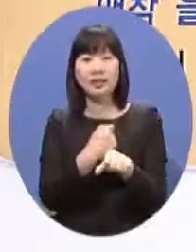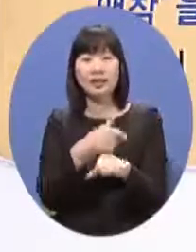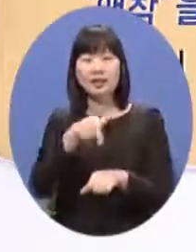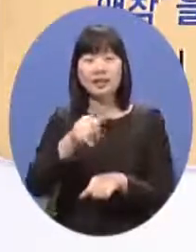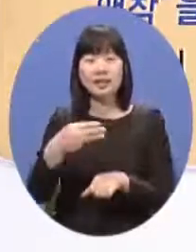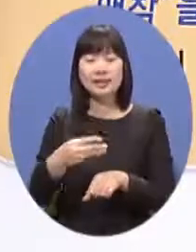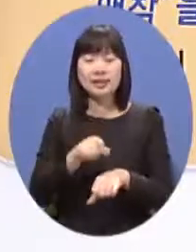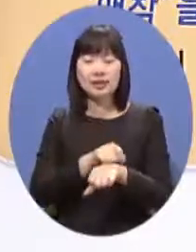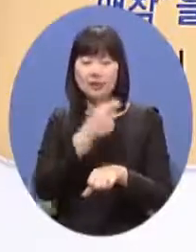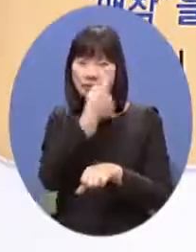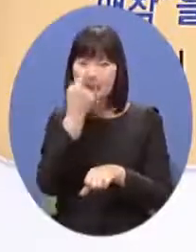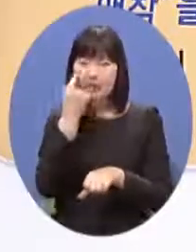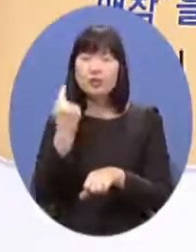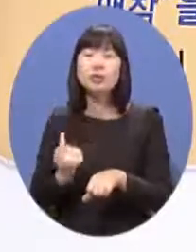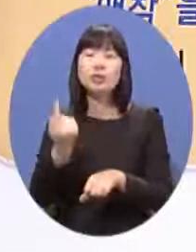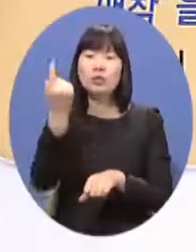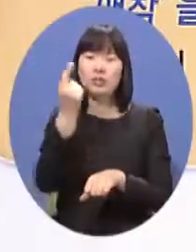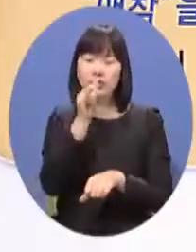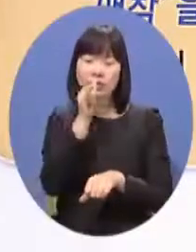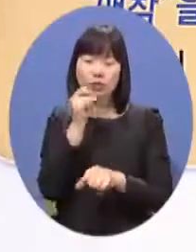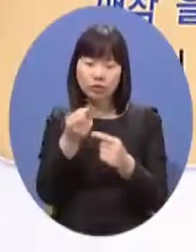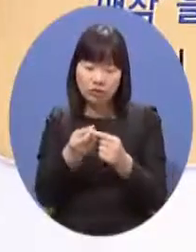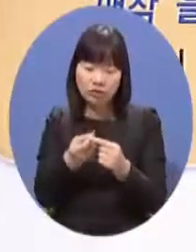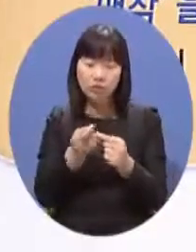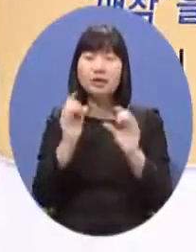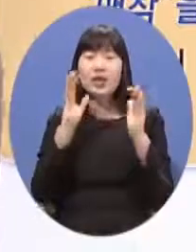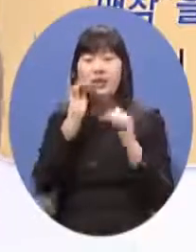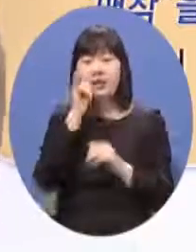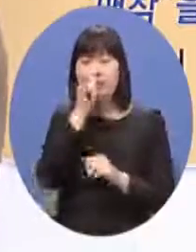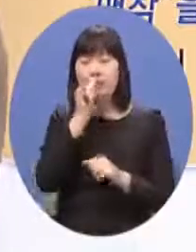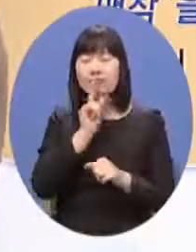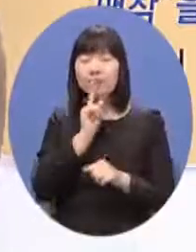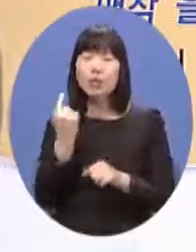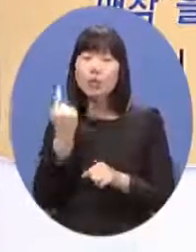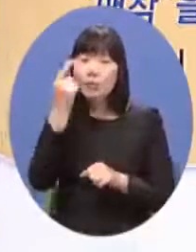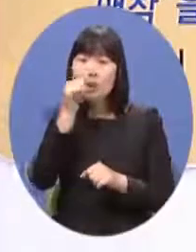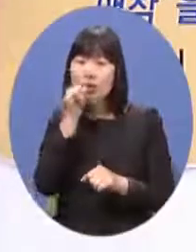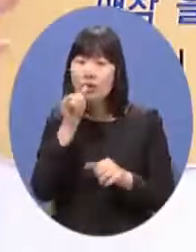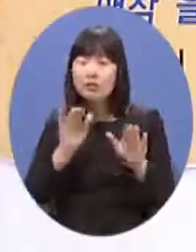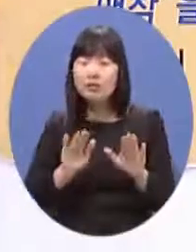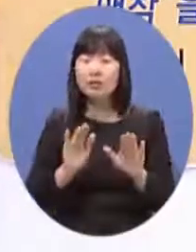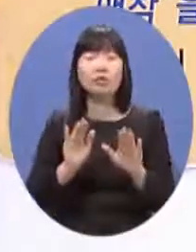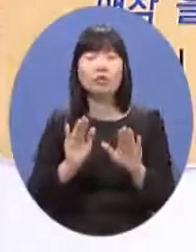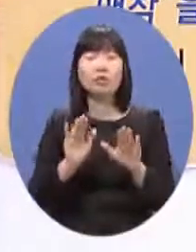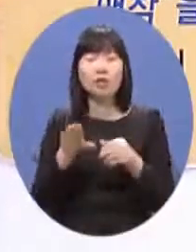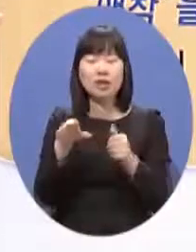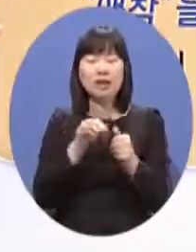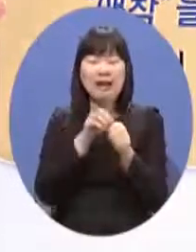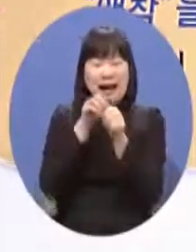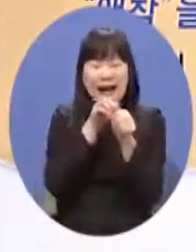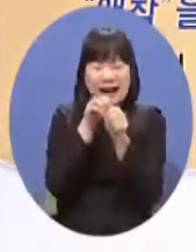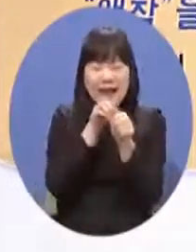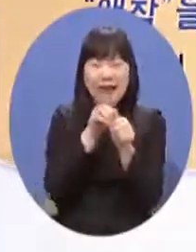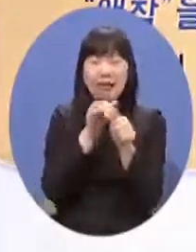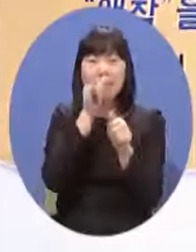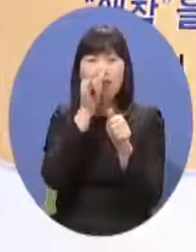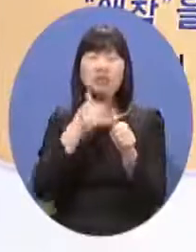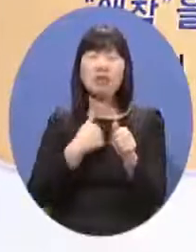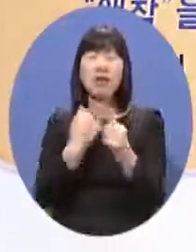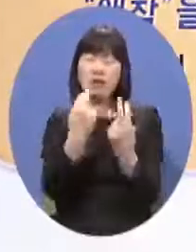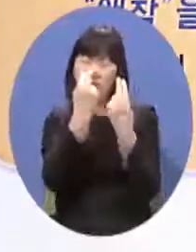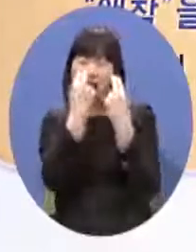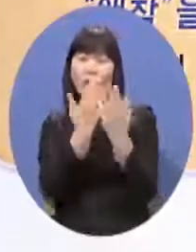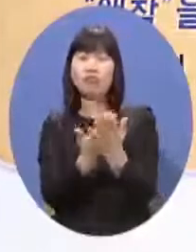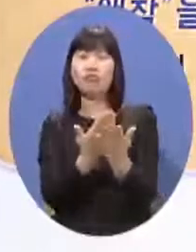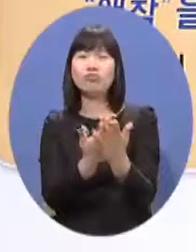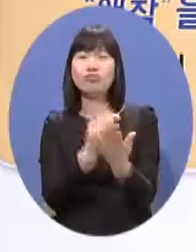기질적 특징이 높은 아이가 있고 낮은 아이가 있습니다. 그러니까 그게 높은 아이는 이렇게 달라붙죠. 달라붙고 날 좀